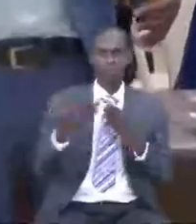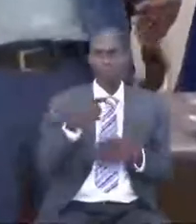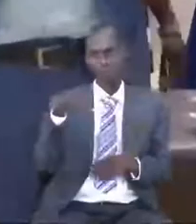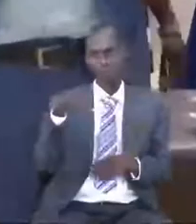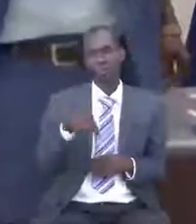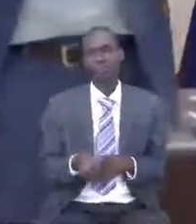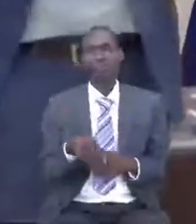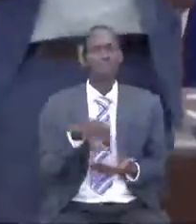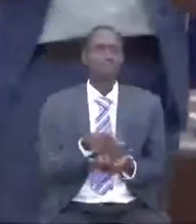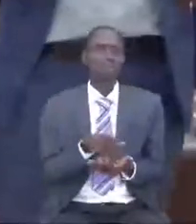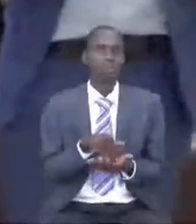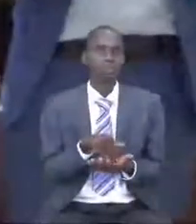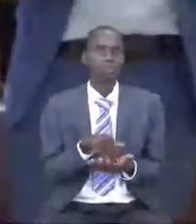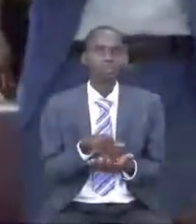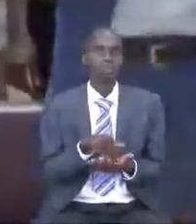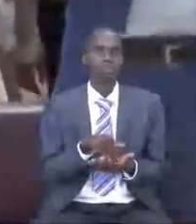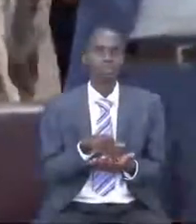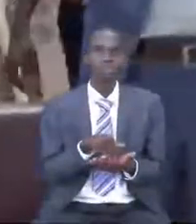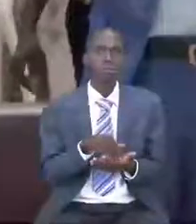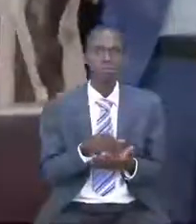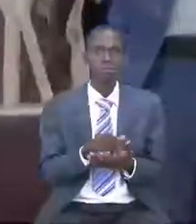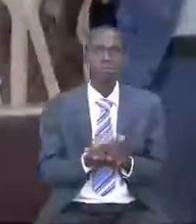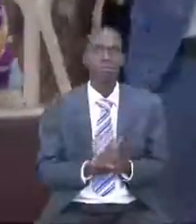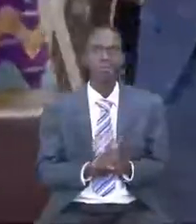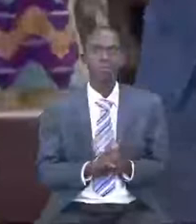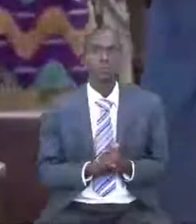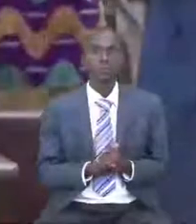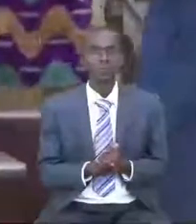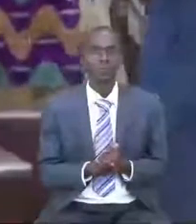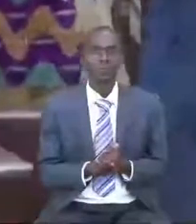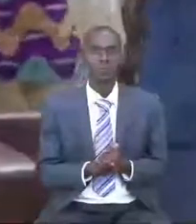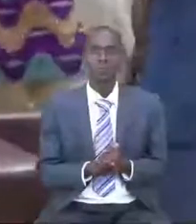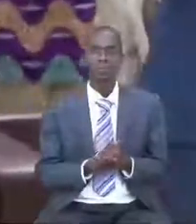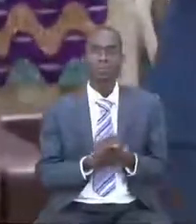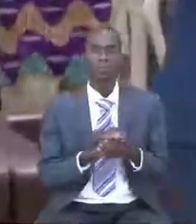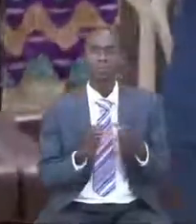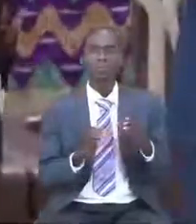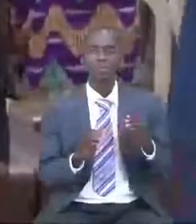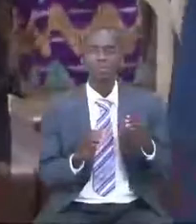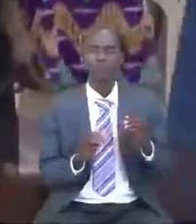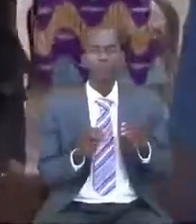sans que rien ne te retienne, ne t'attache.